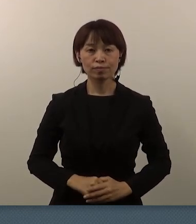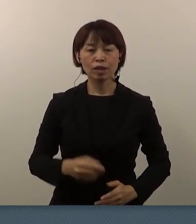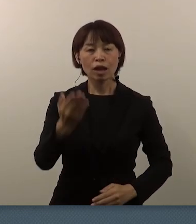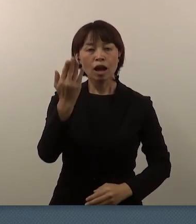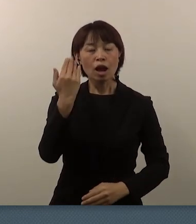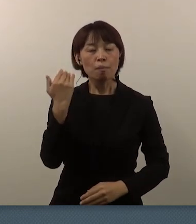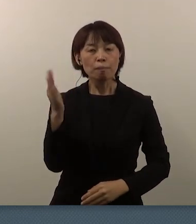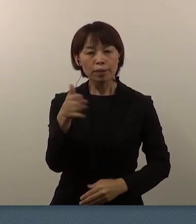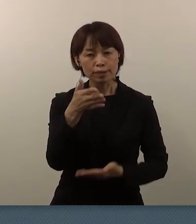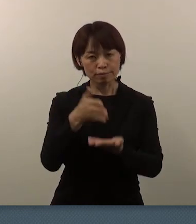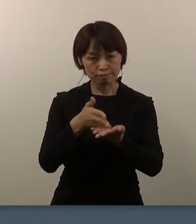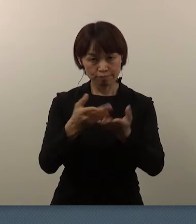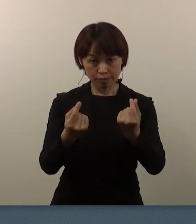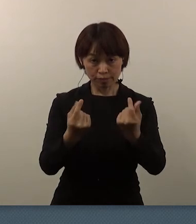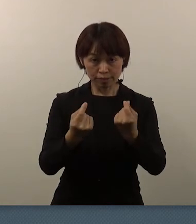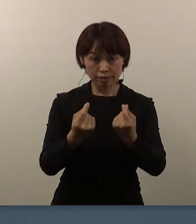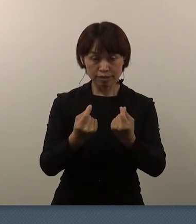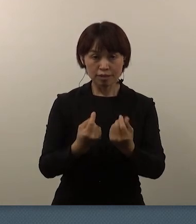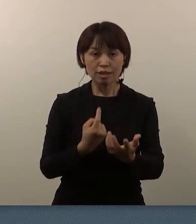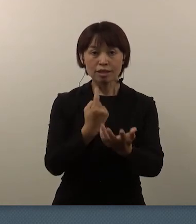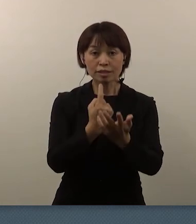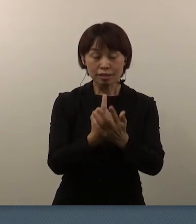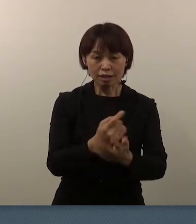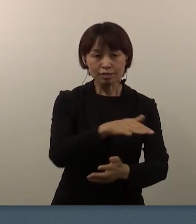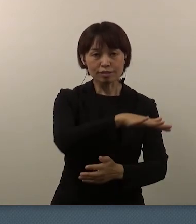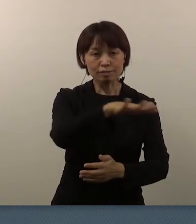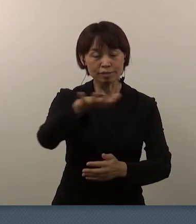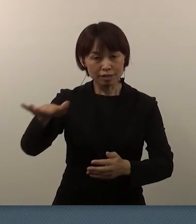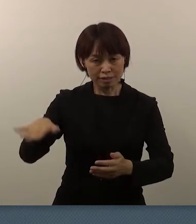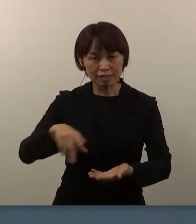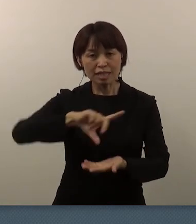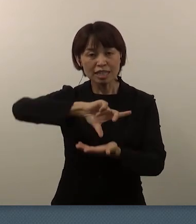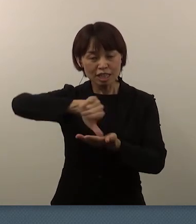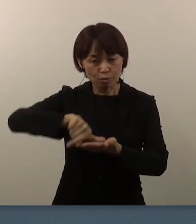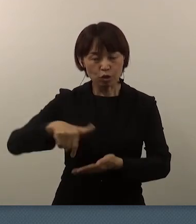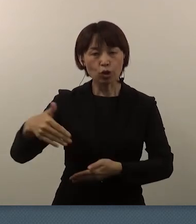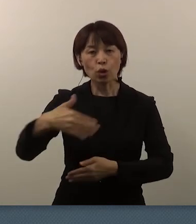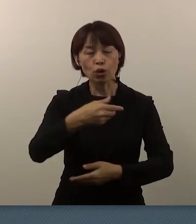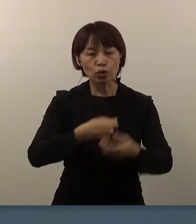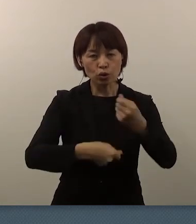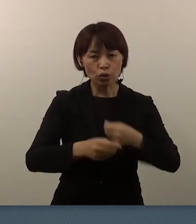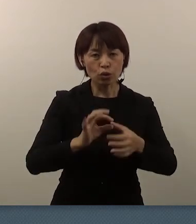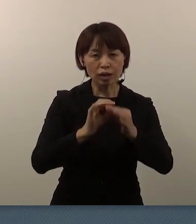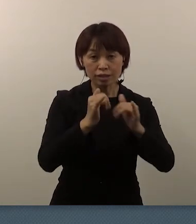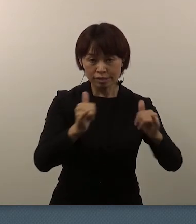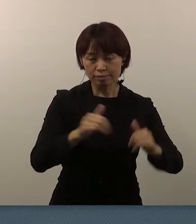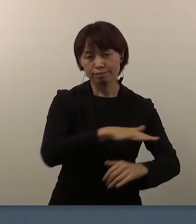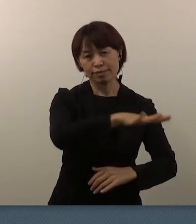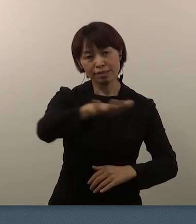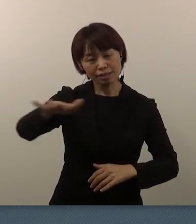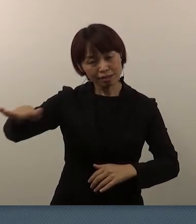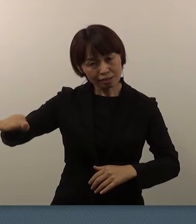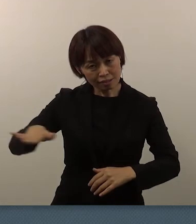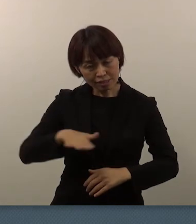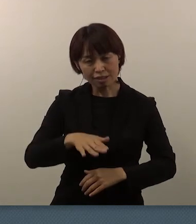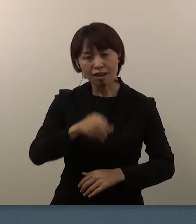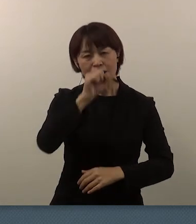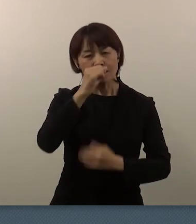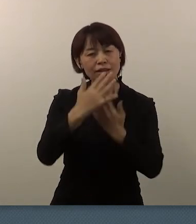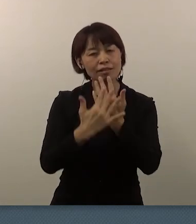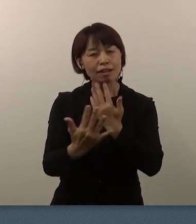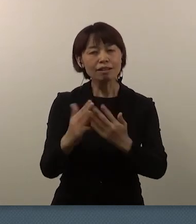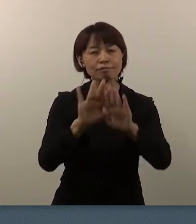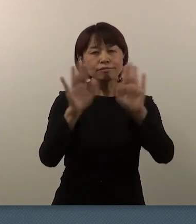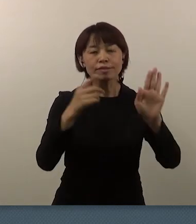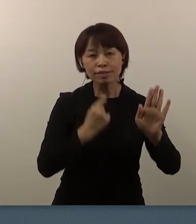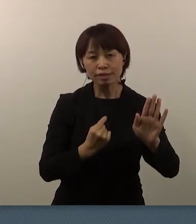わやが申し上げているように、そう参加する皆さんがですね、地元の皆さんも業界関係者の皆さんも、皆さんがやっぱりいい大会にした